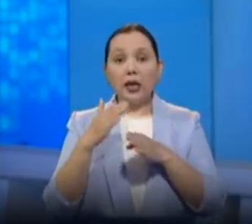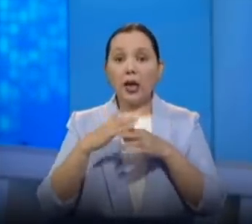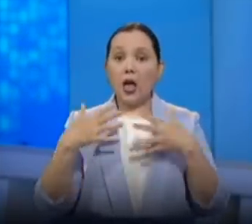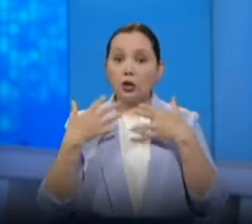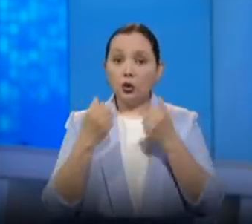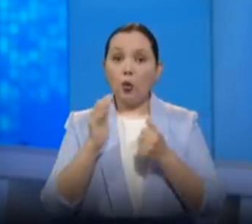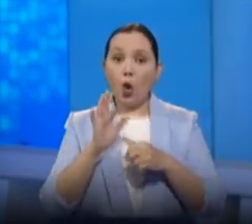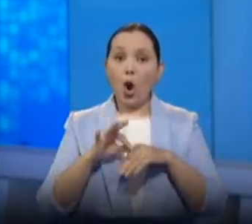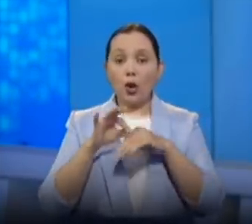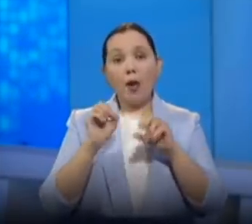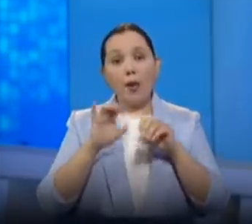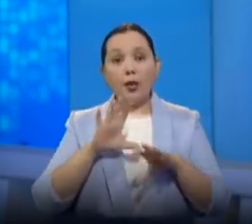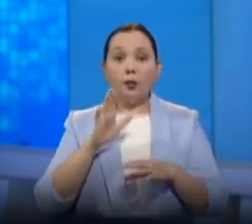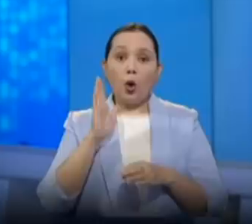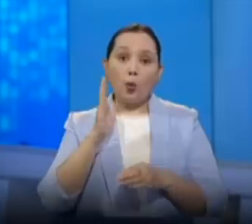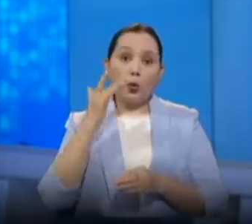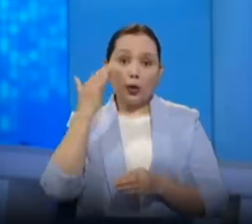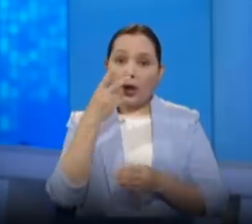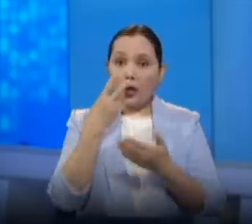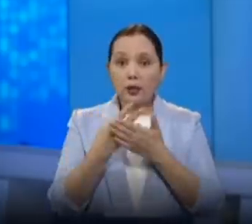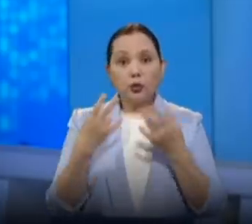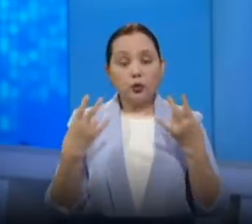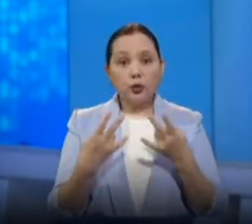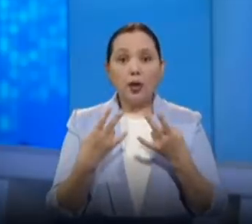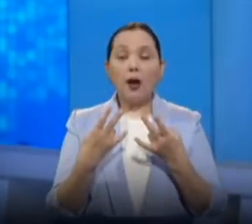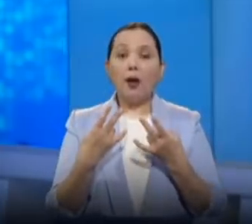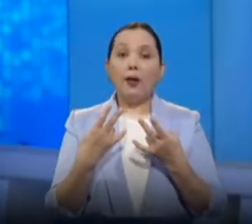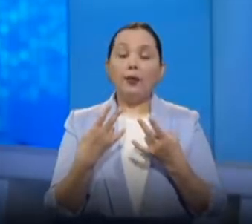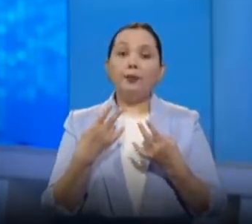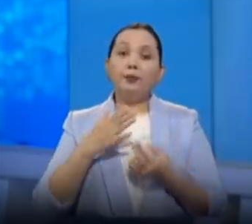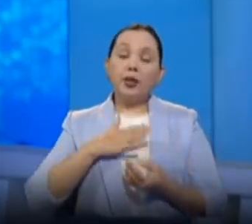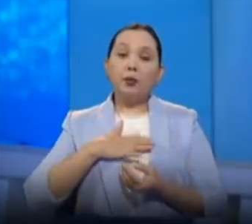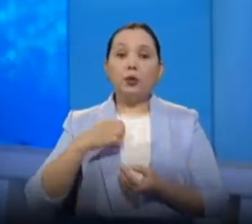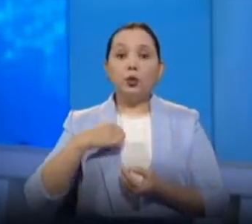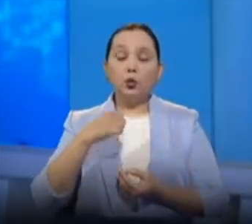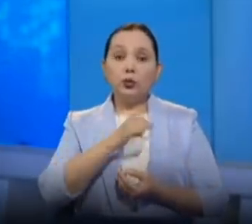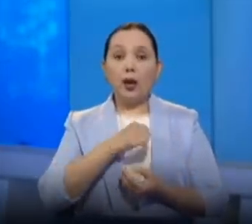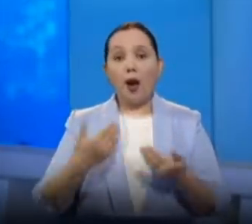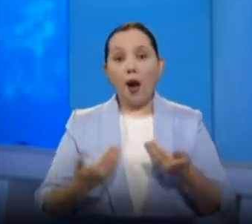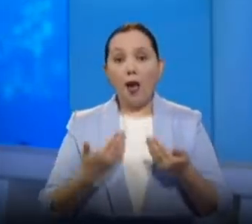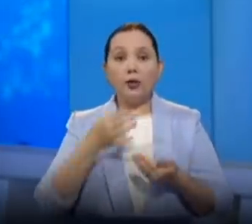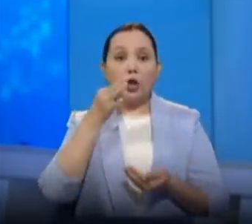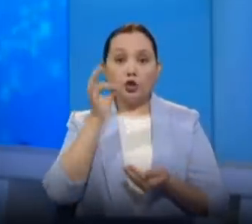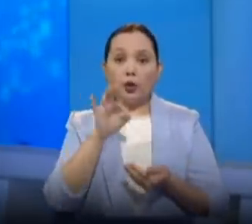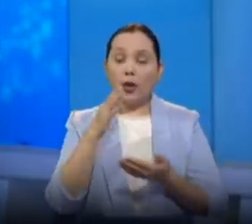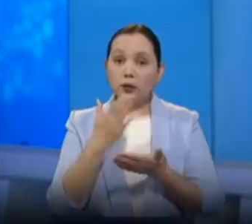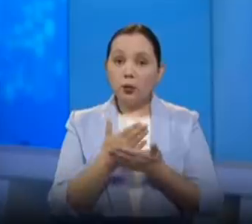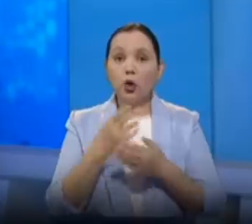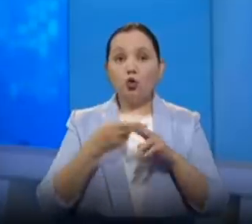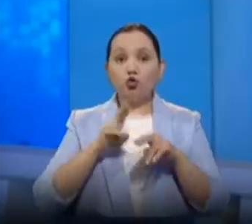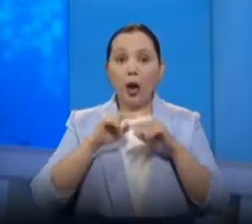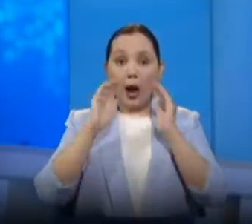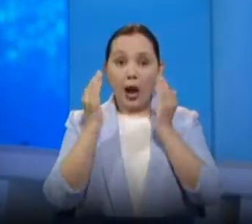mumkin bo'lgan ehtimol nuqtai nazardan qarashimiz kerak. Lekin bizni o'zimizni hayotiy tajribamiz bor. O'sha